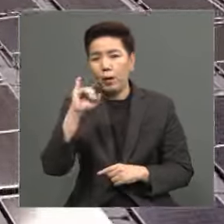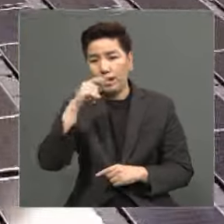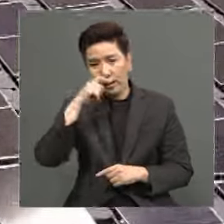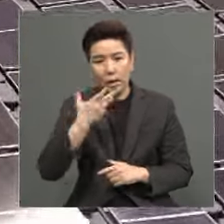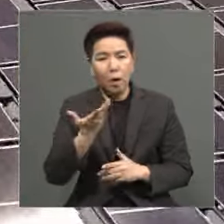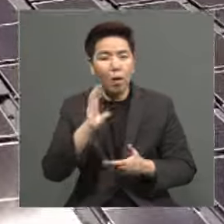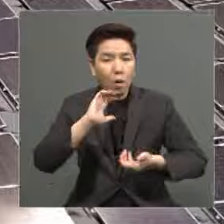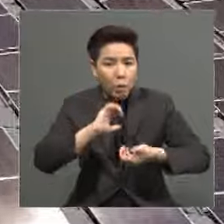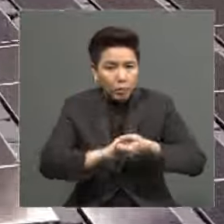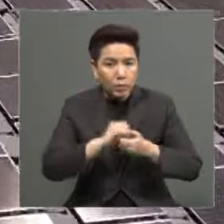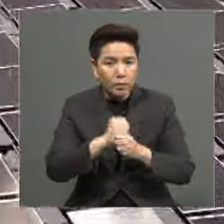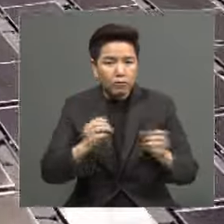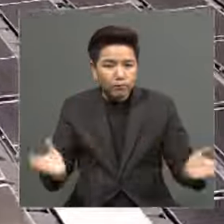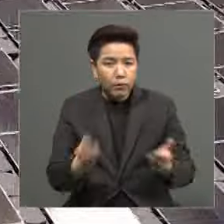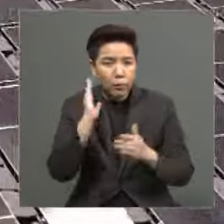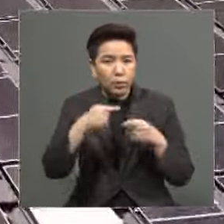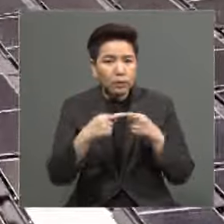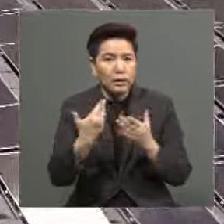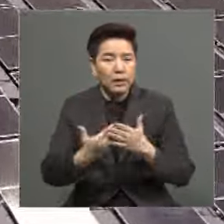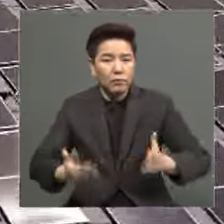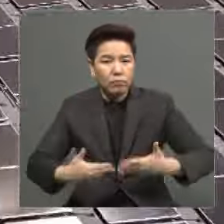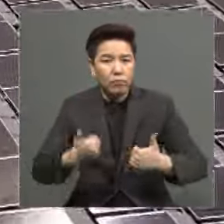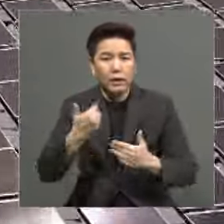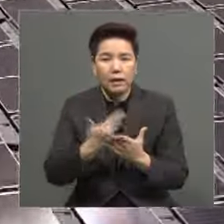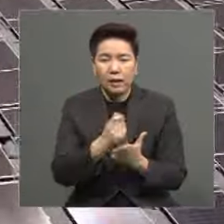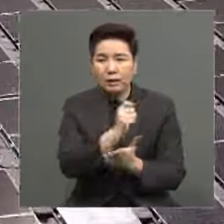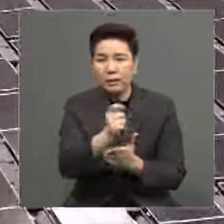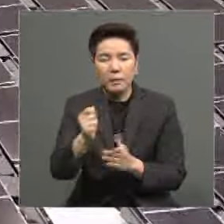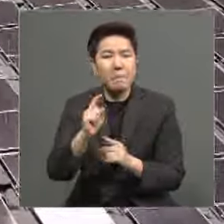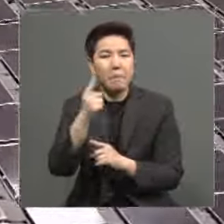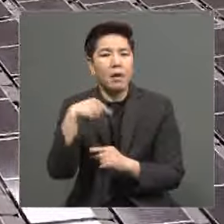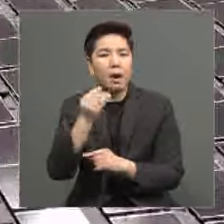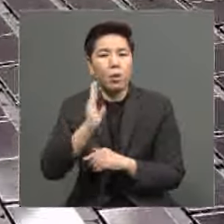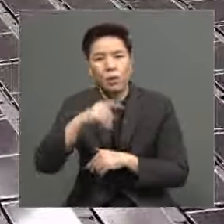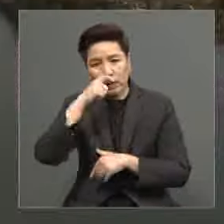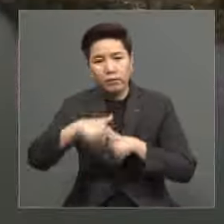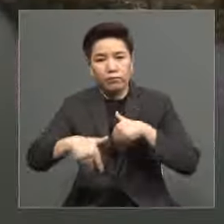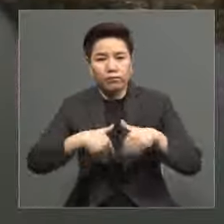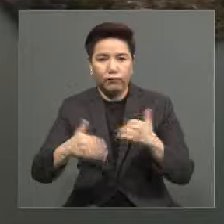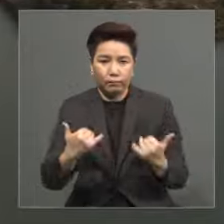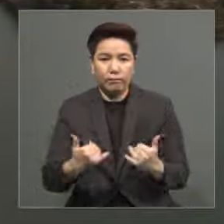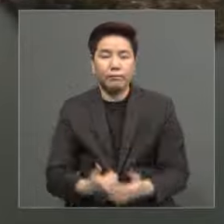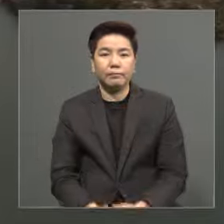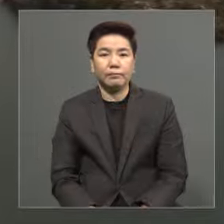สนับสนุนจึงเชื่อว่าจะเกิดการสร้างรายได้แล้วก็การจ้างงานใหม่ๆให้กับคนไทยด้วย